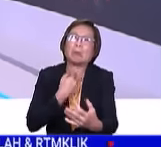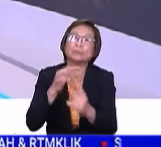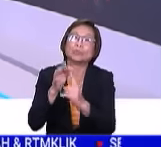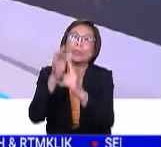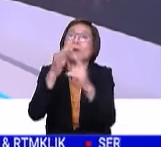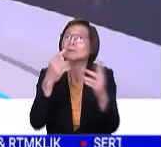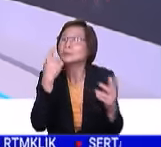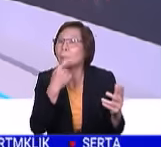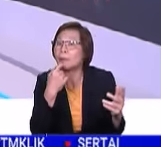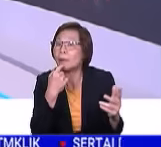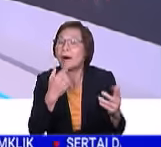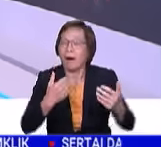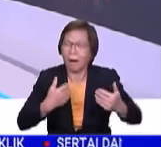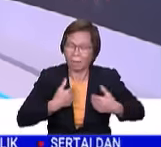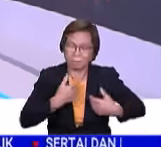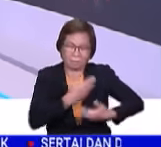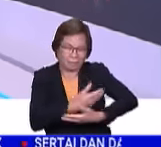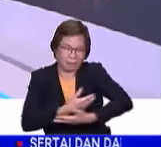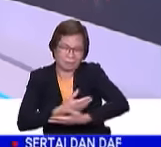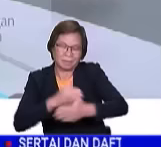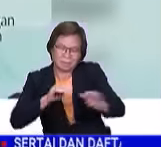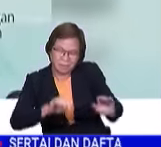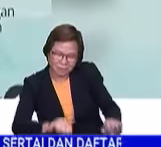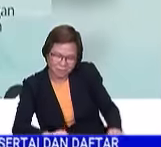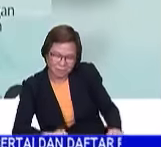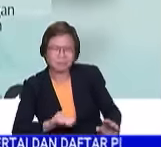terutamanya yang mempunyai anak kecil.